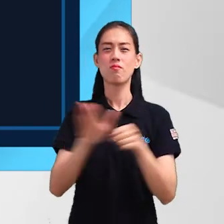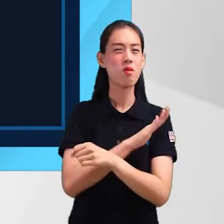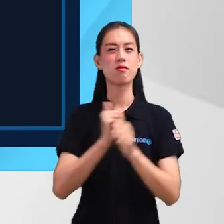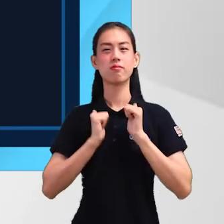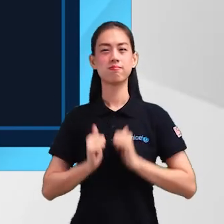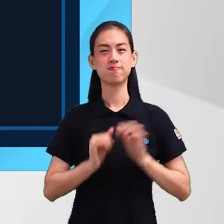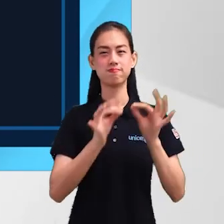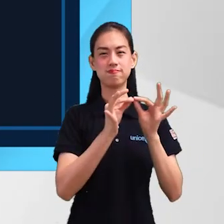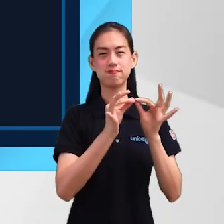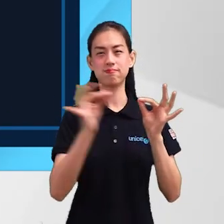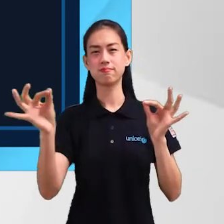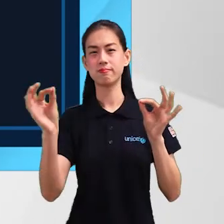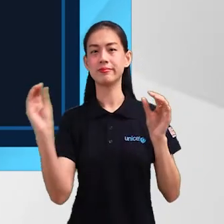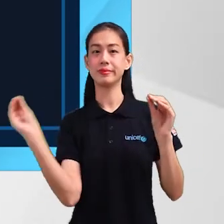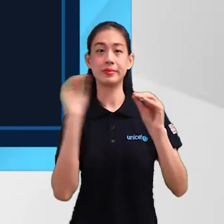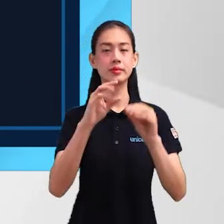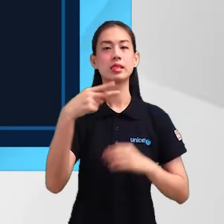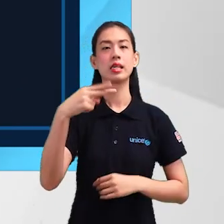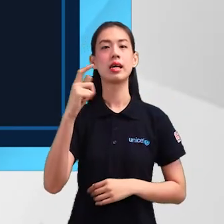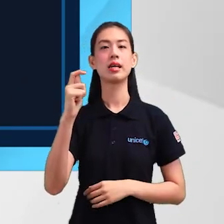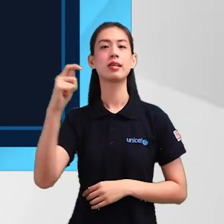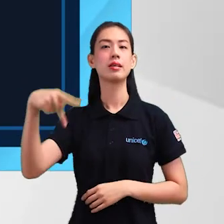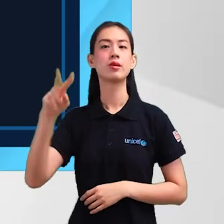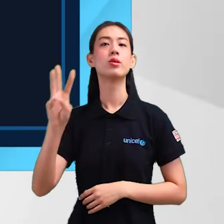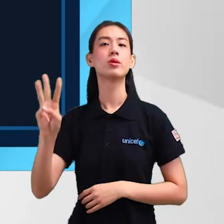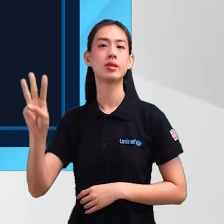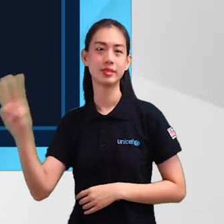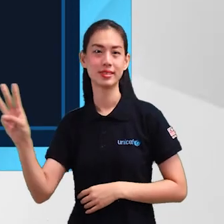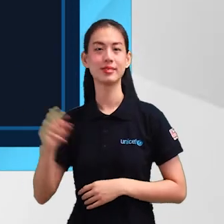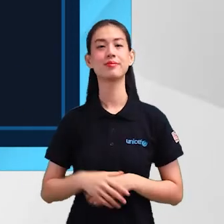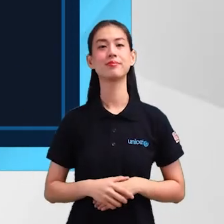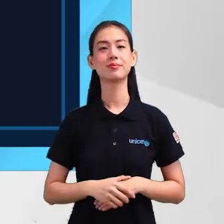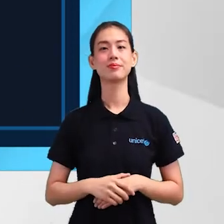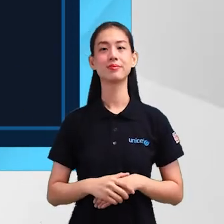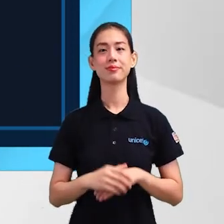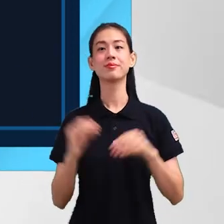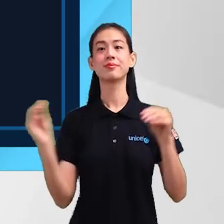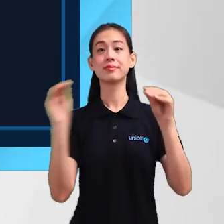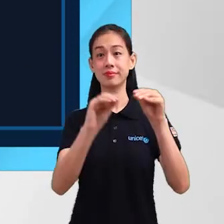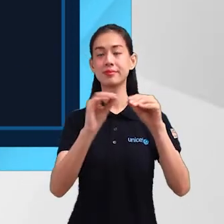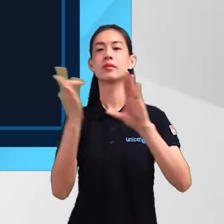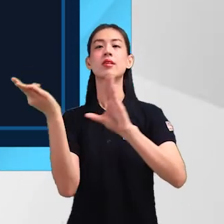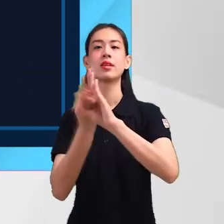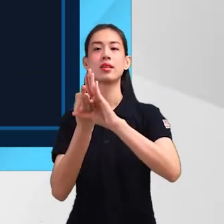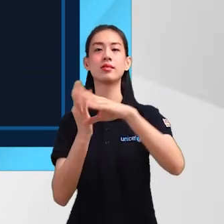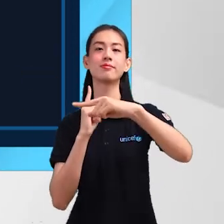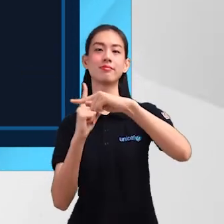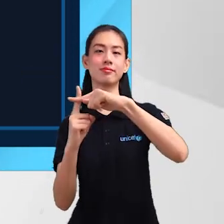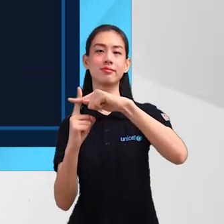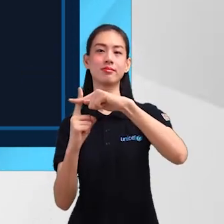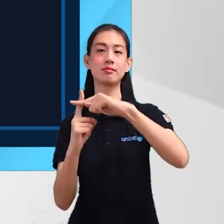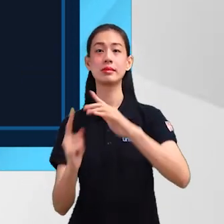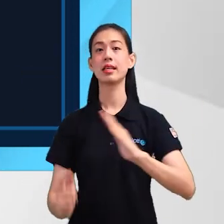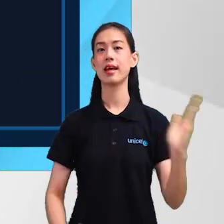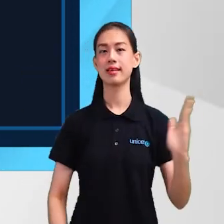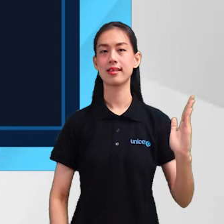taipkan alamat penuh laman web luaran siap dengan HTTP dan www. Anda boleh tambahkan laman dengan